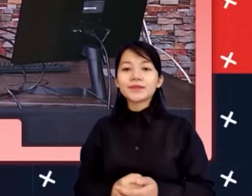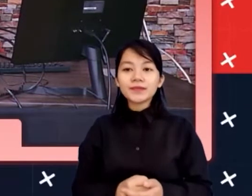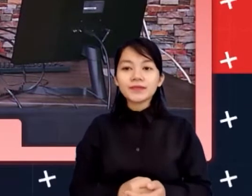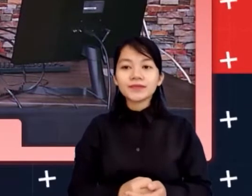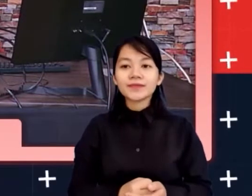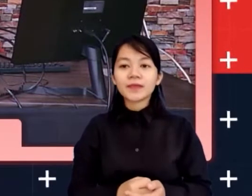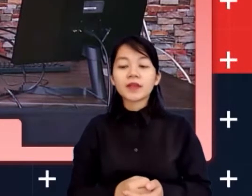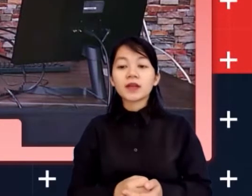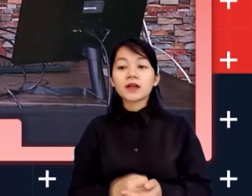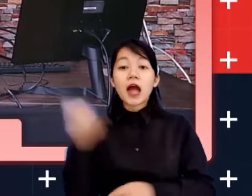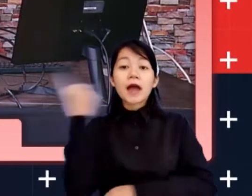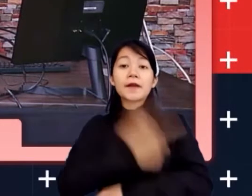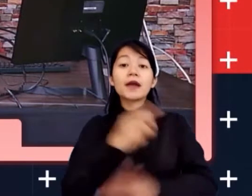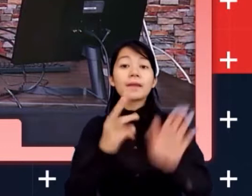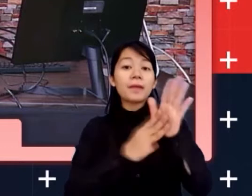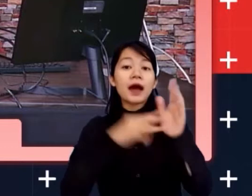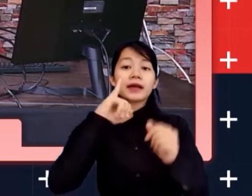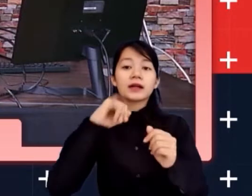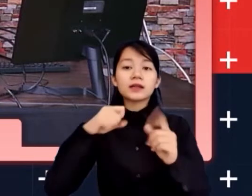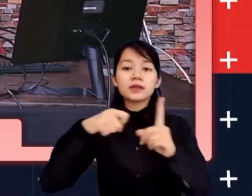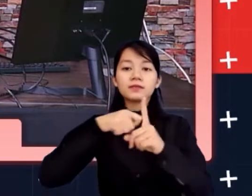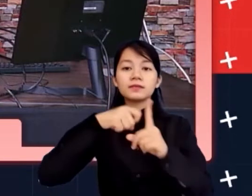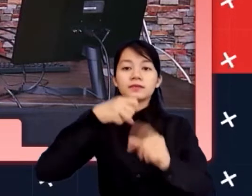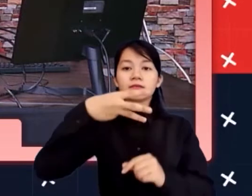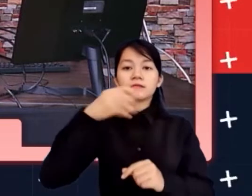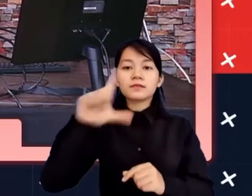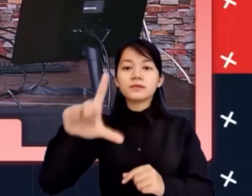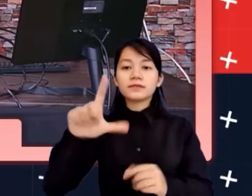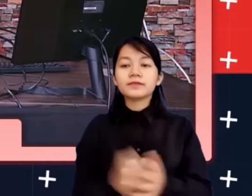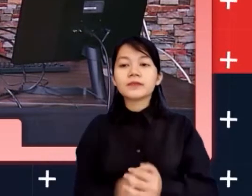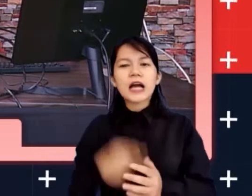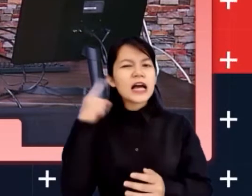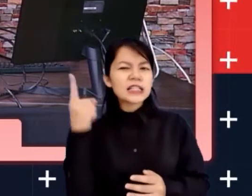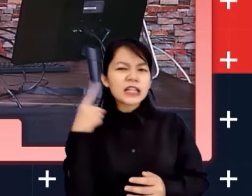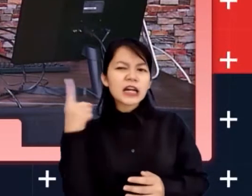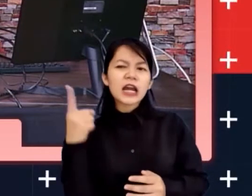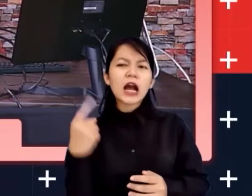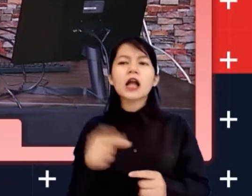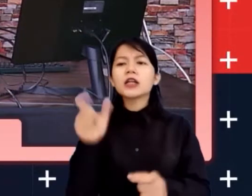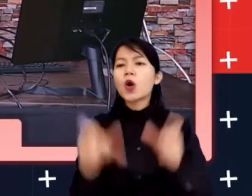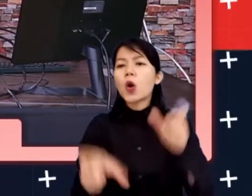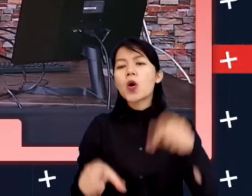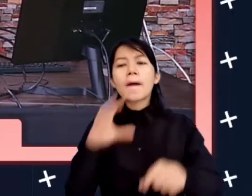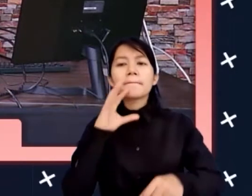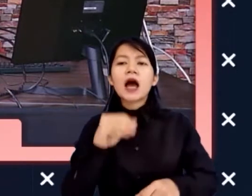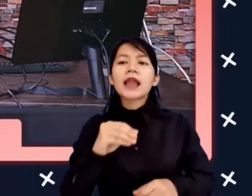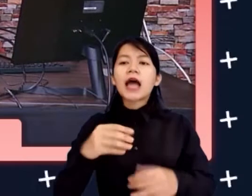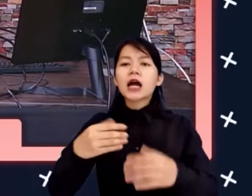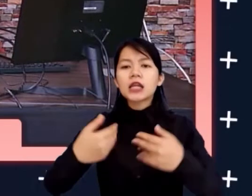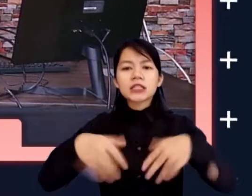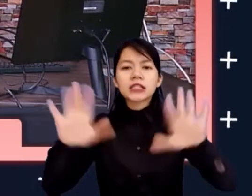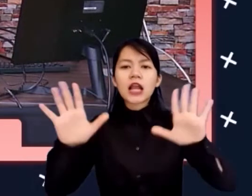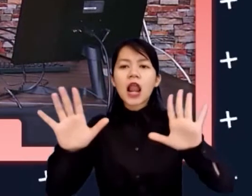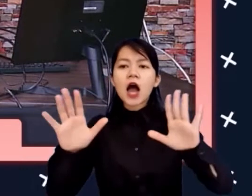Sering kali ada orang yang mengatakan bahwa setelah kebangkitannya, Yesus selalu menemui